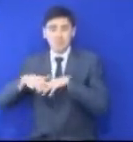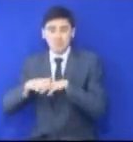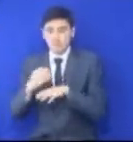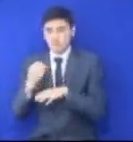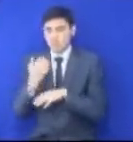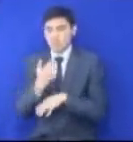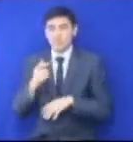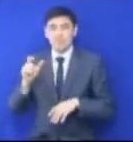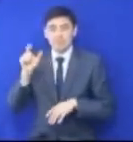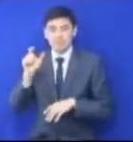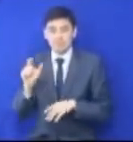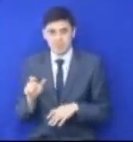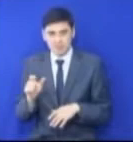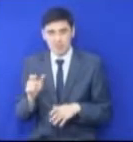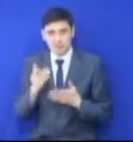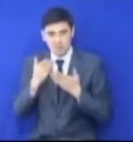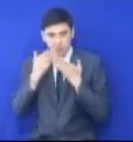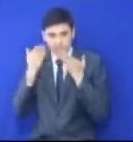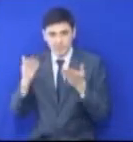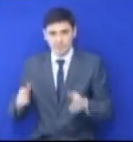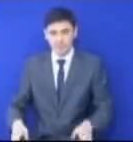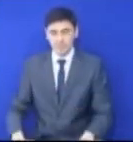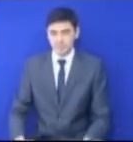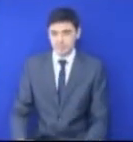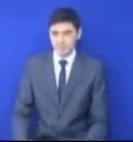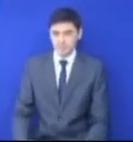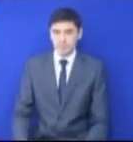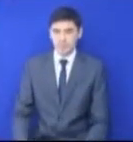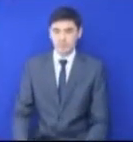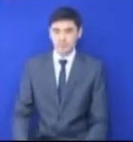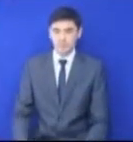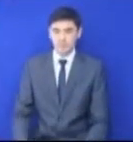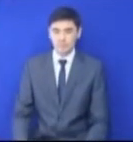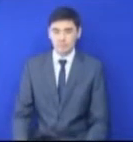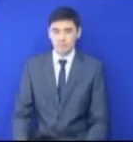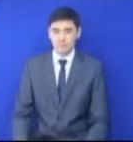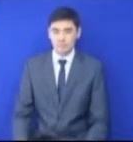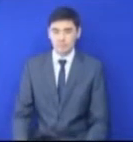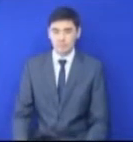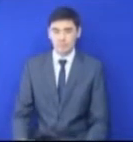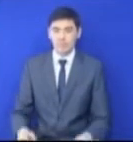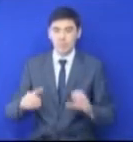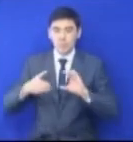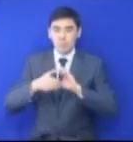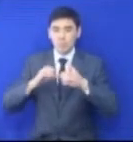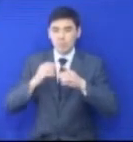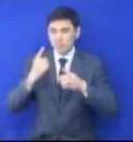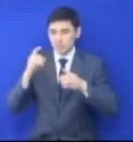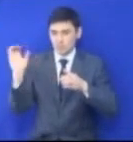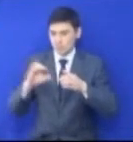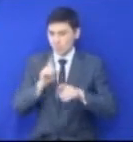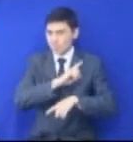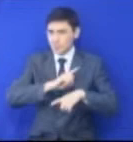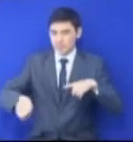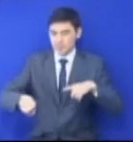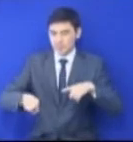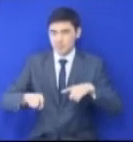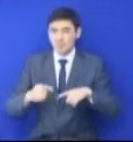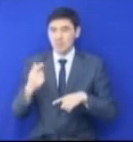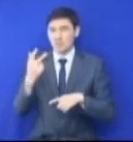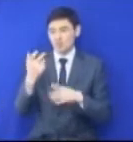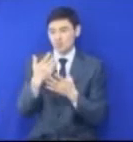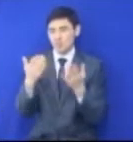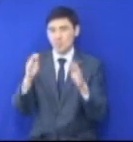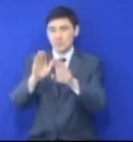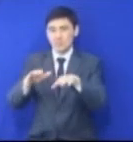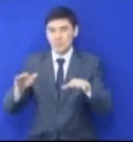его стихи. Бакытгуль Казес, Ернур Калелов, телеканал «Семей». Собрать кубик Рубика за несколько секунд. Более 300 школьников